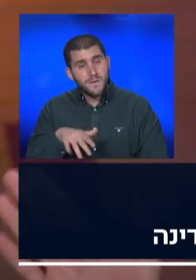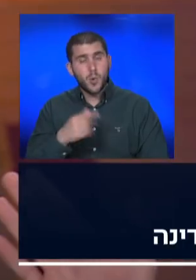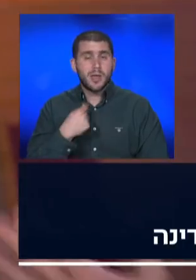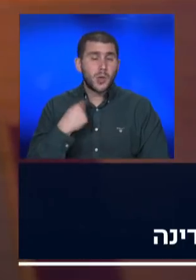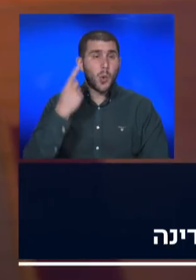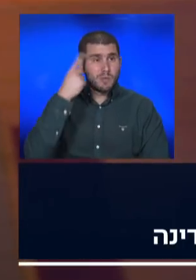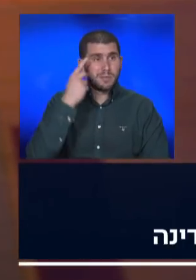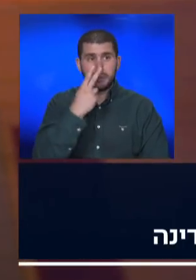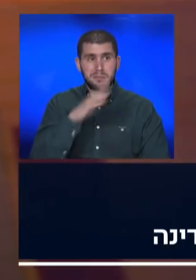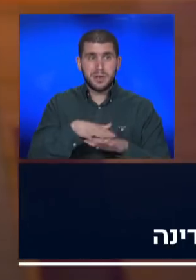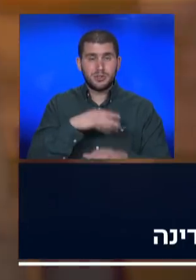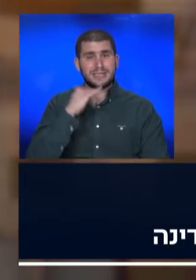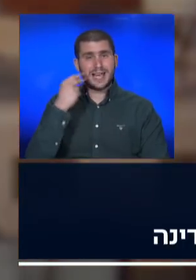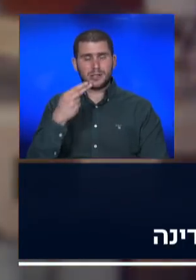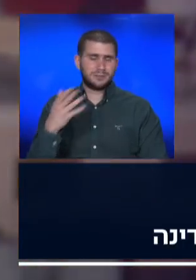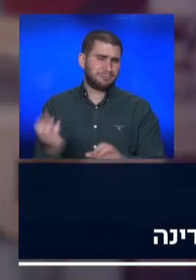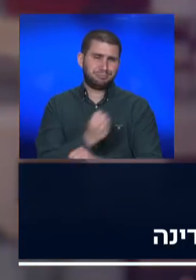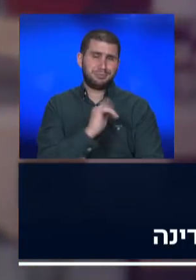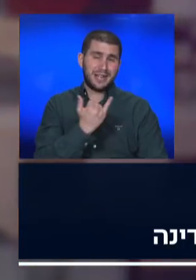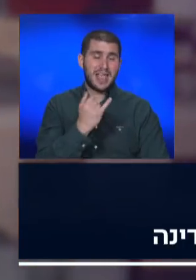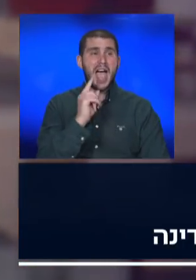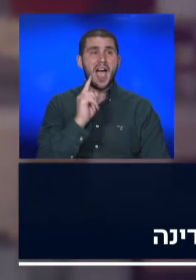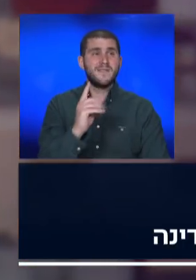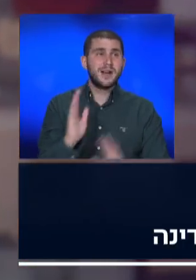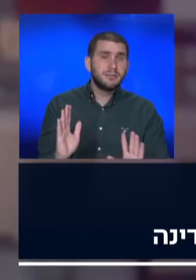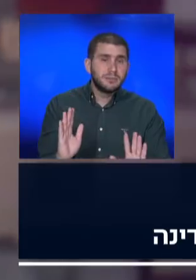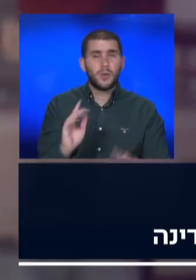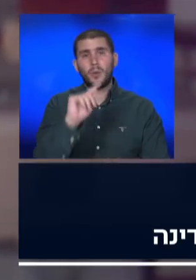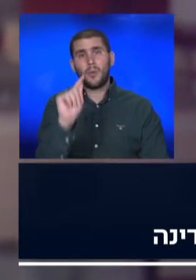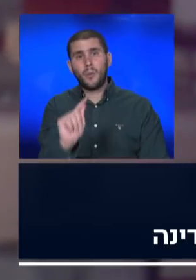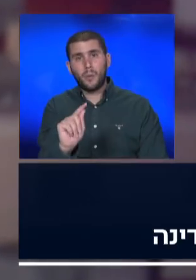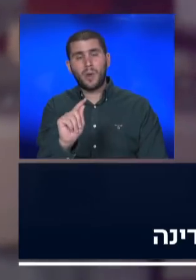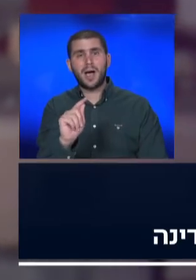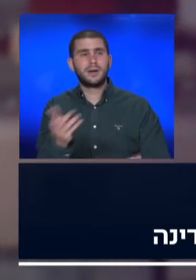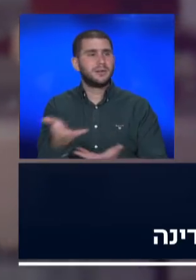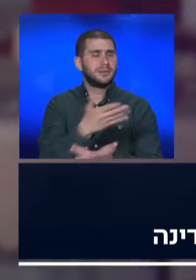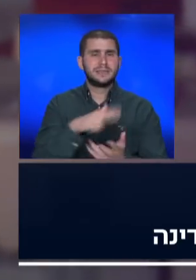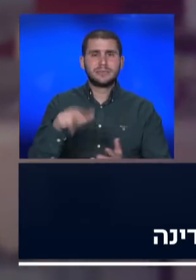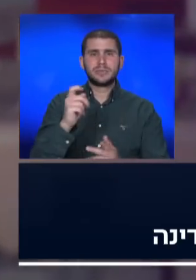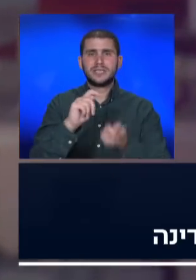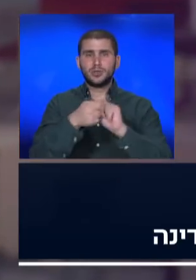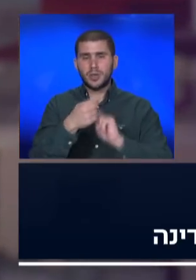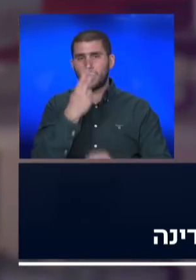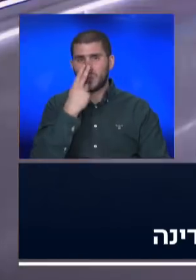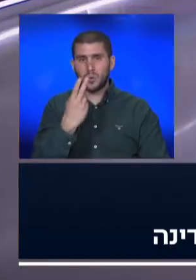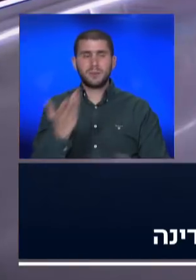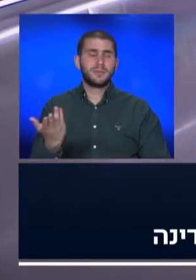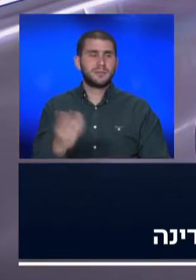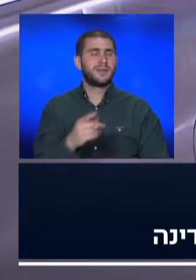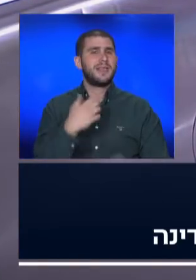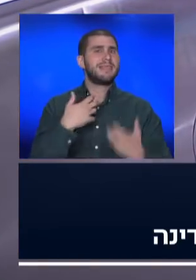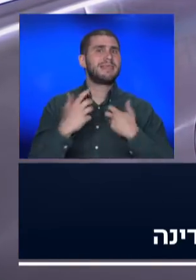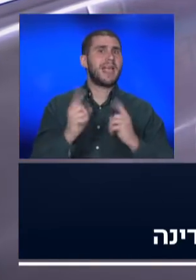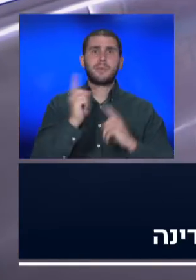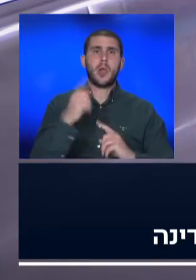הרצוג לוקח בהליכה, אבל אולי ההלך הציבורי ישתנה קצת, אנחנו רואים מבצע כן. בעז. טוב, דרמות לא יהיו בגזרה הזאת.